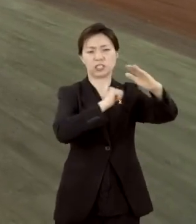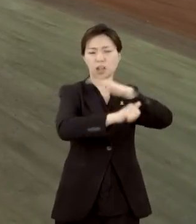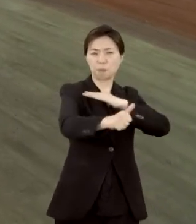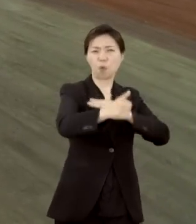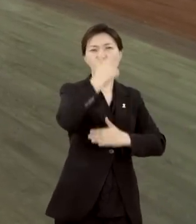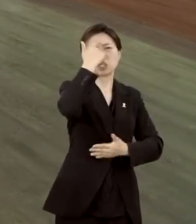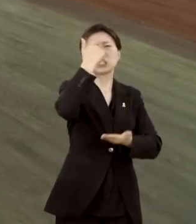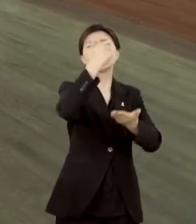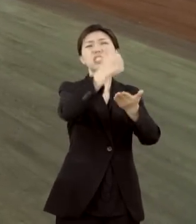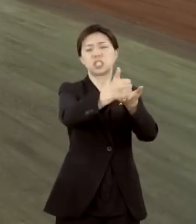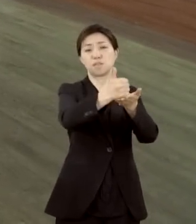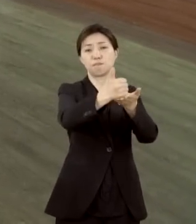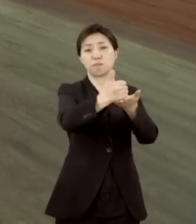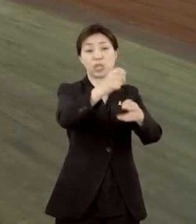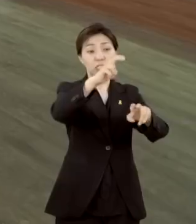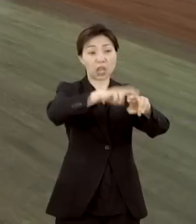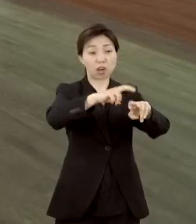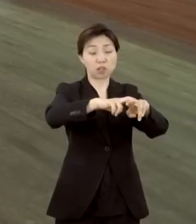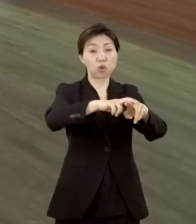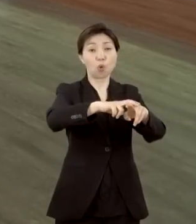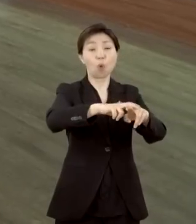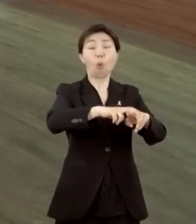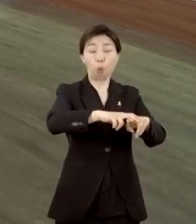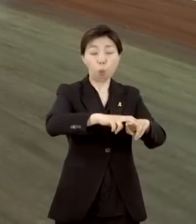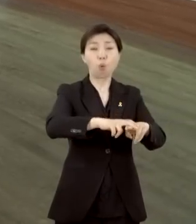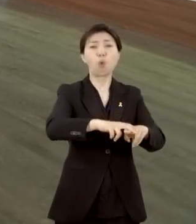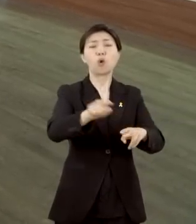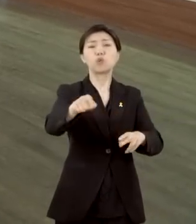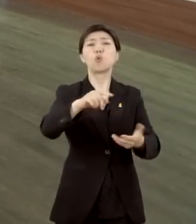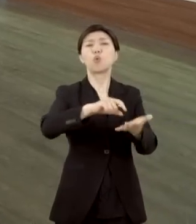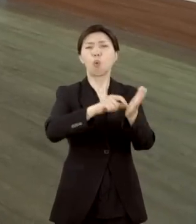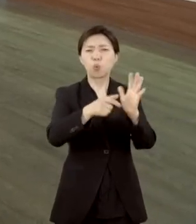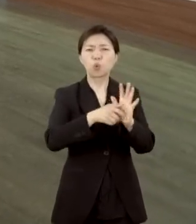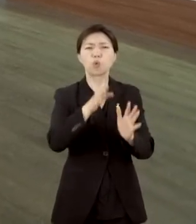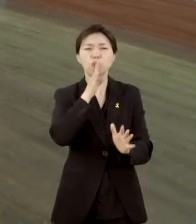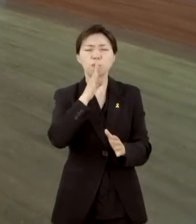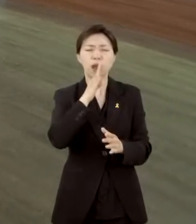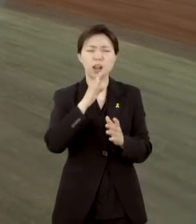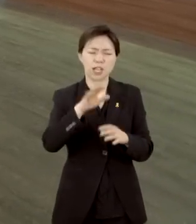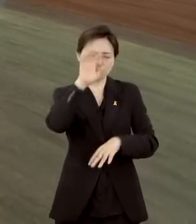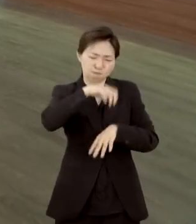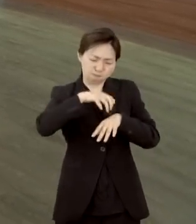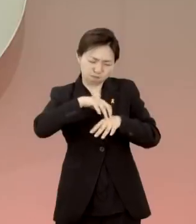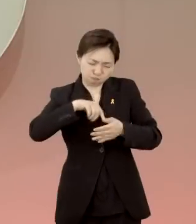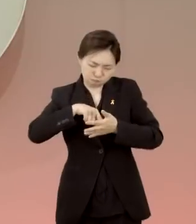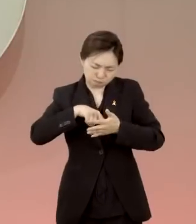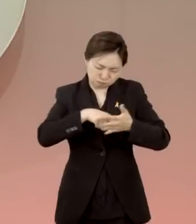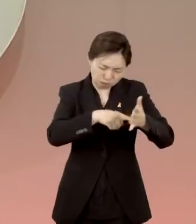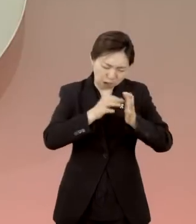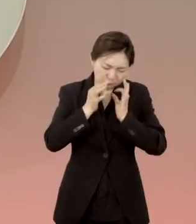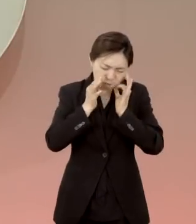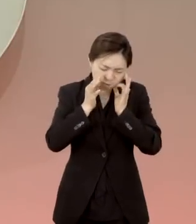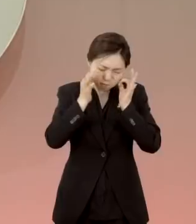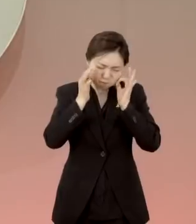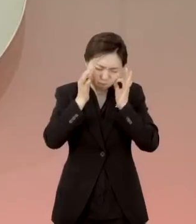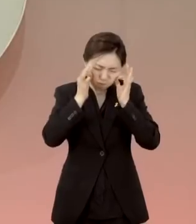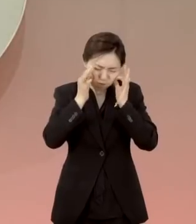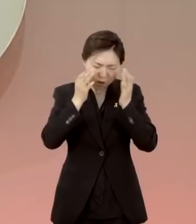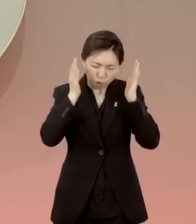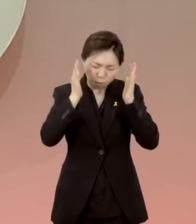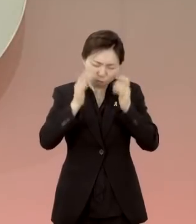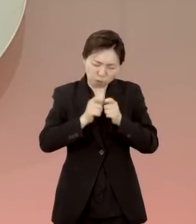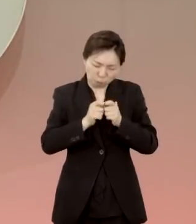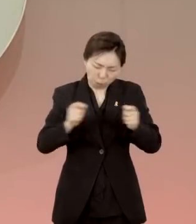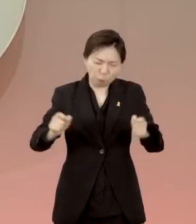스님이 됐을 정도로 그렇게 오랫동안 절에서 수행하고 그렇게 나름대로 공부를